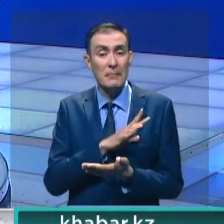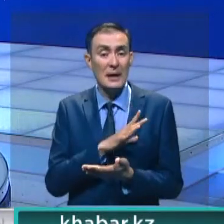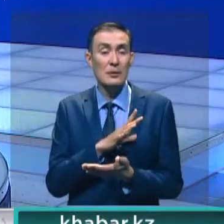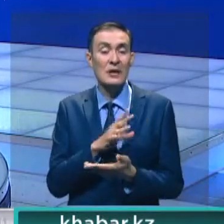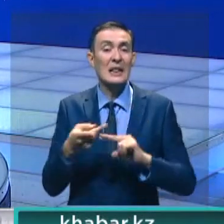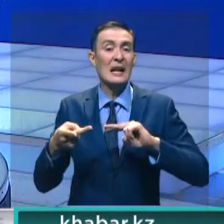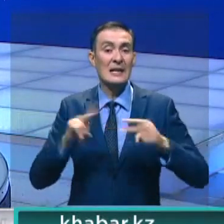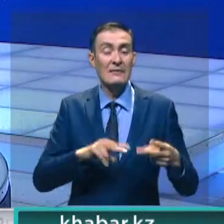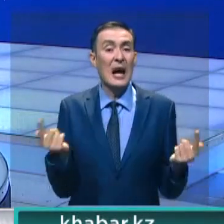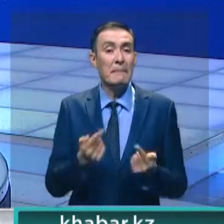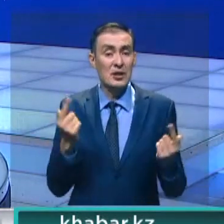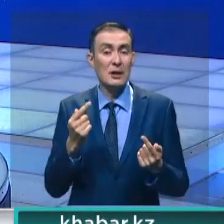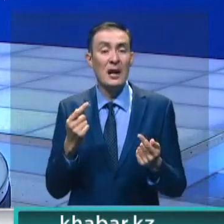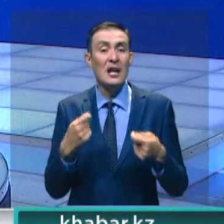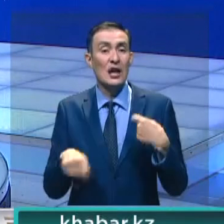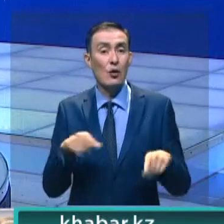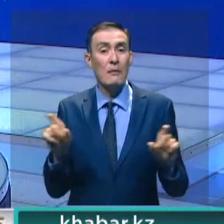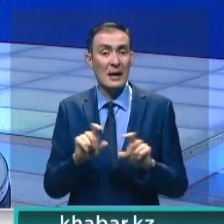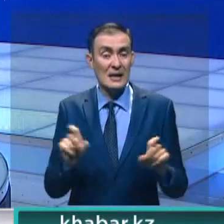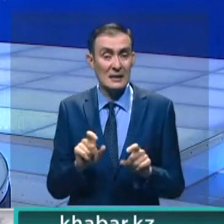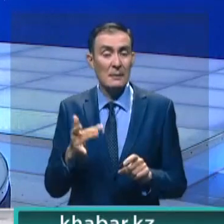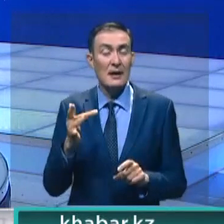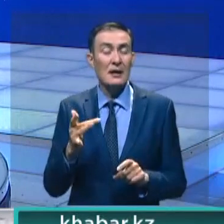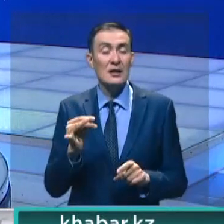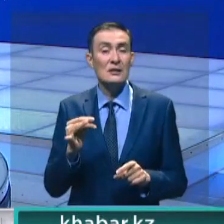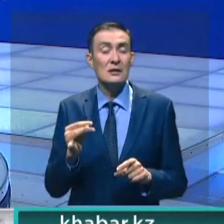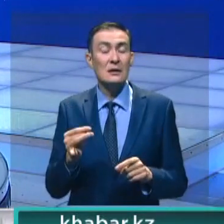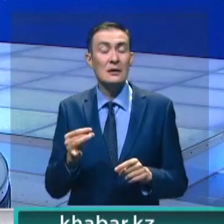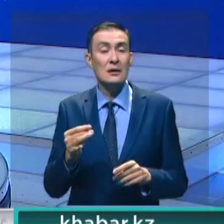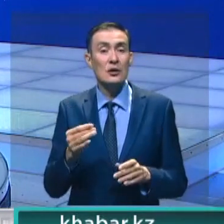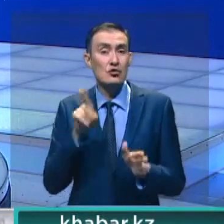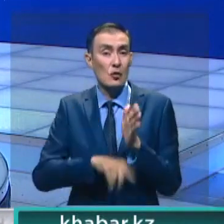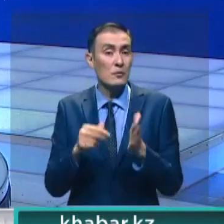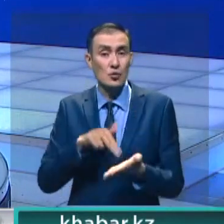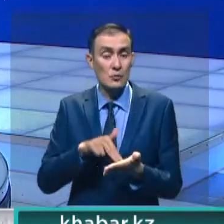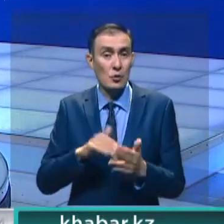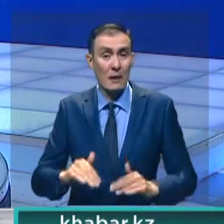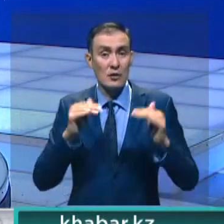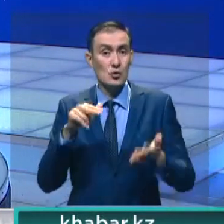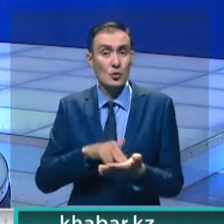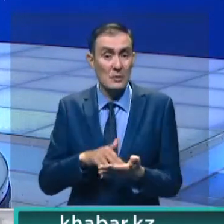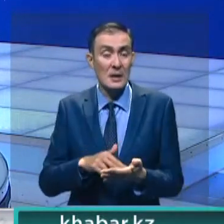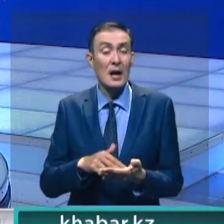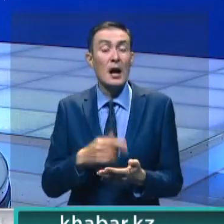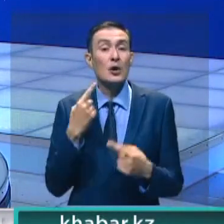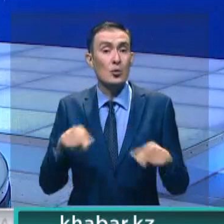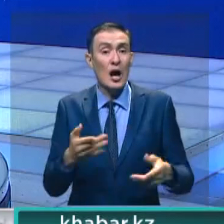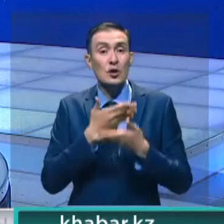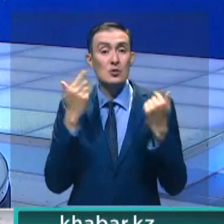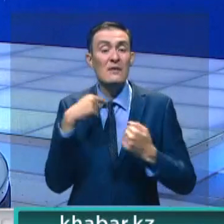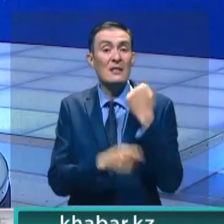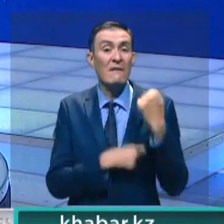стать альтернативой обычным торговым точкам с не всегда доступными ценниками. Но повышенная стоимость – одна беда, другая –